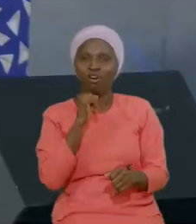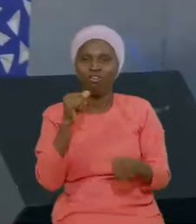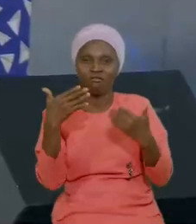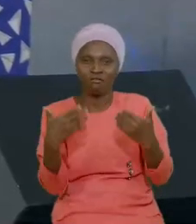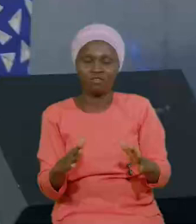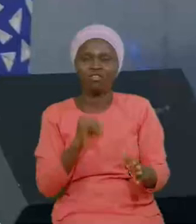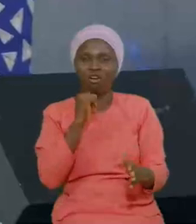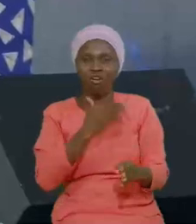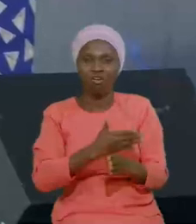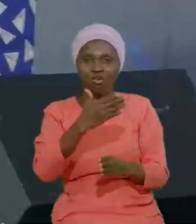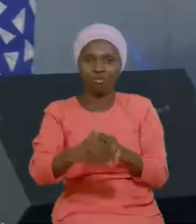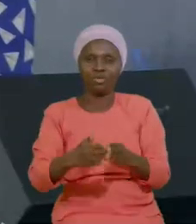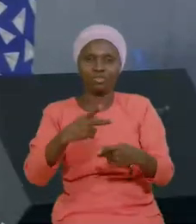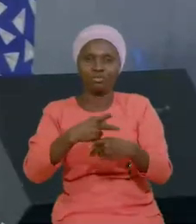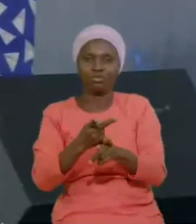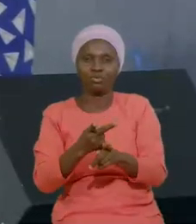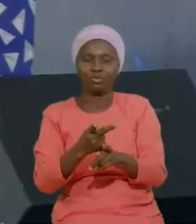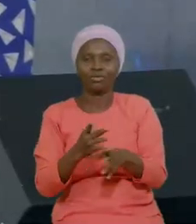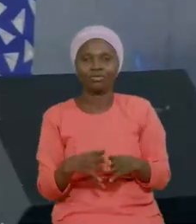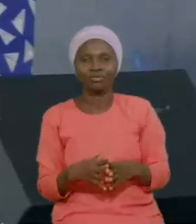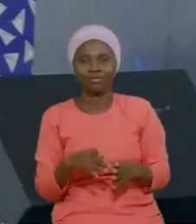Lui-même devient un produit inachevé.